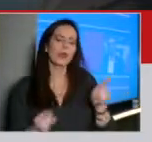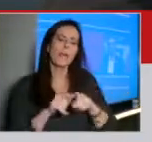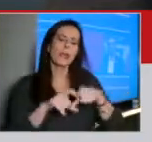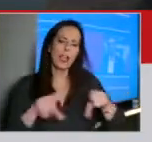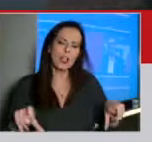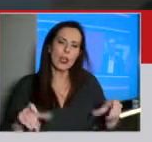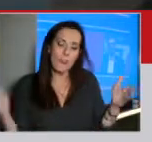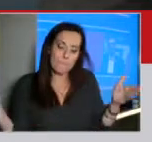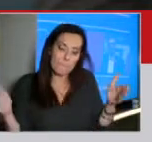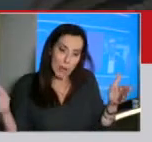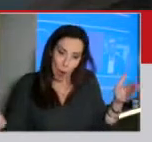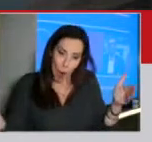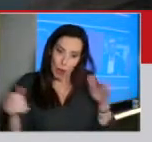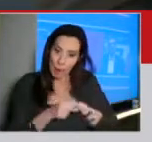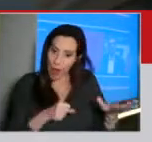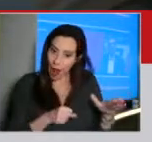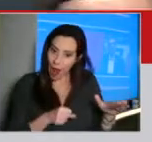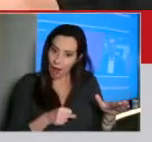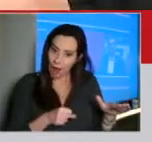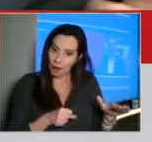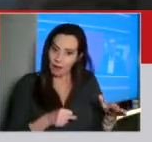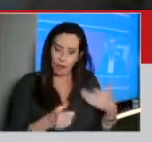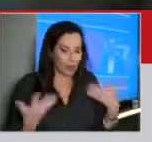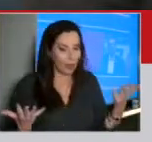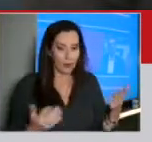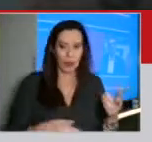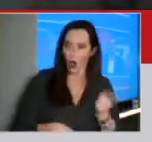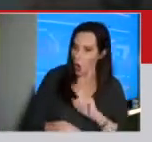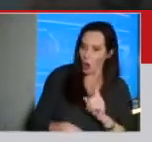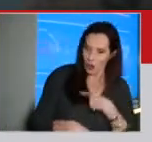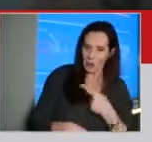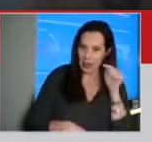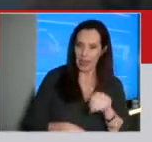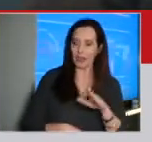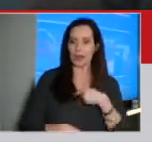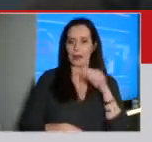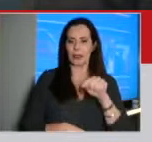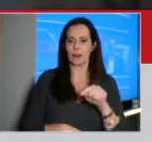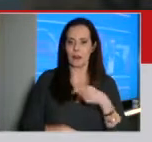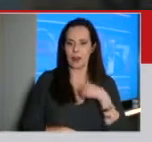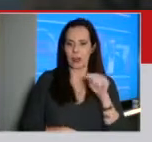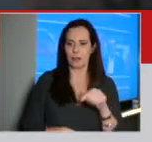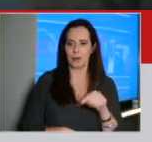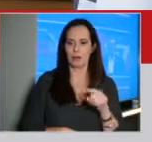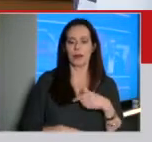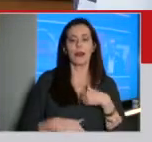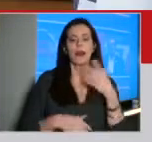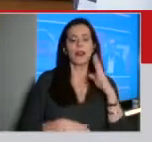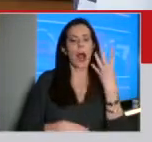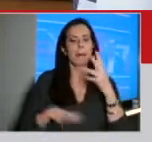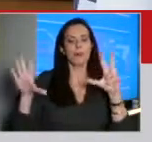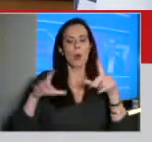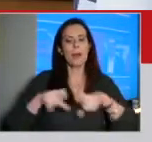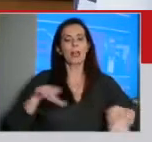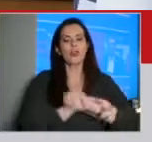מגרשים בגודל מלא, בכדי לא באמת שלהם יכולים לקיים פעילות. לא, לא, הנה, אני מגיע לזה. אני מגיע לזה. נתנו 48